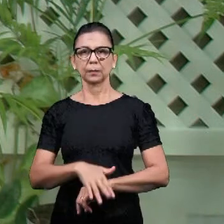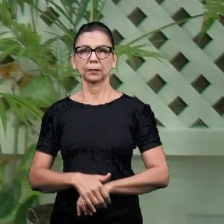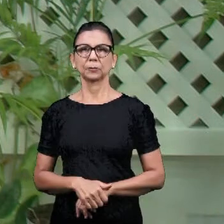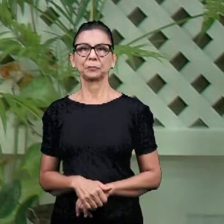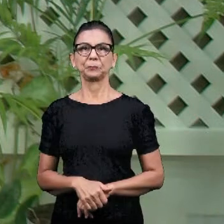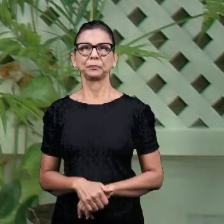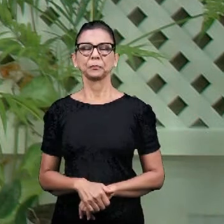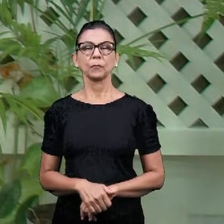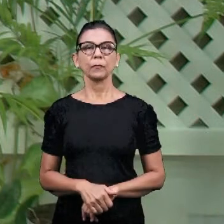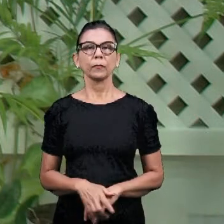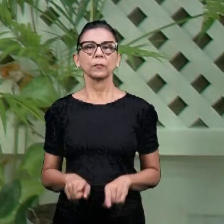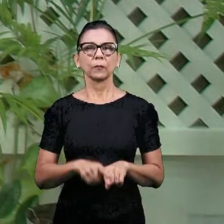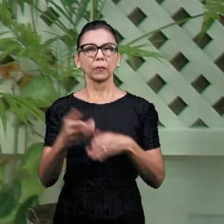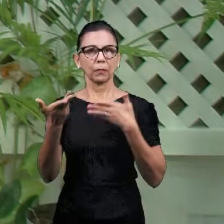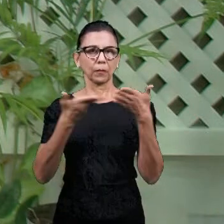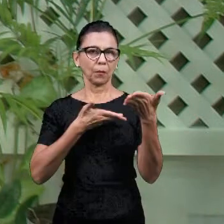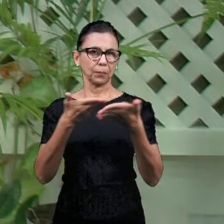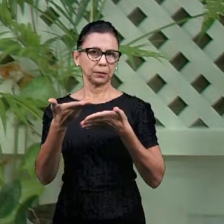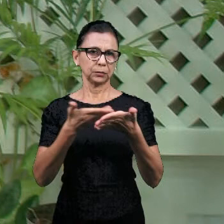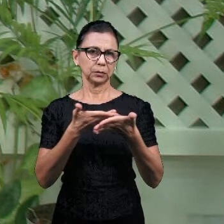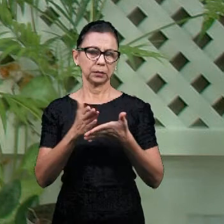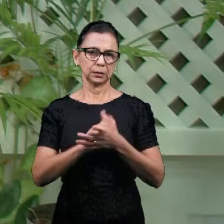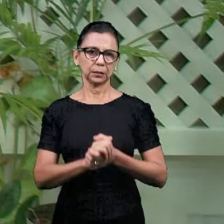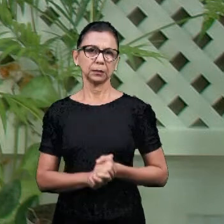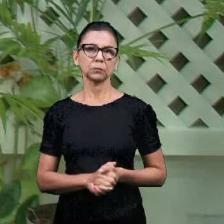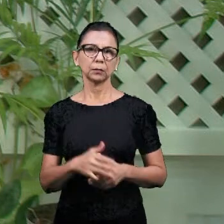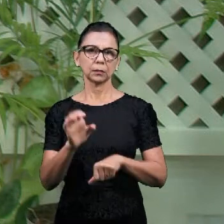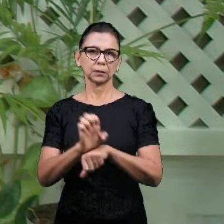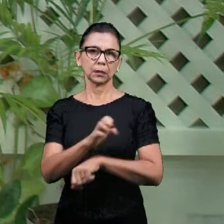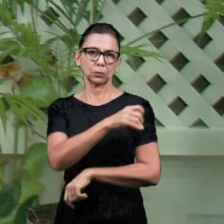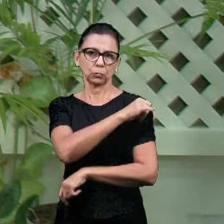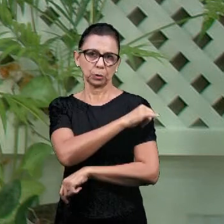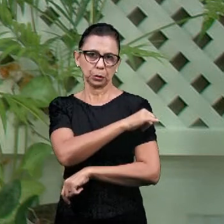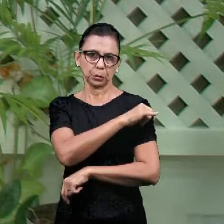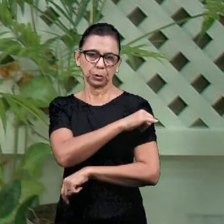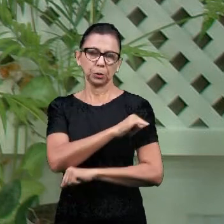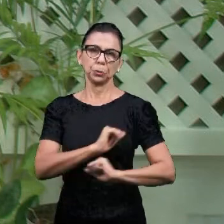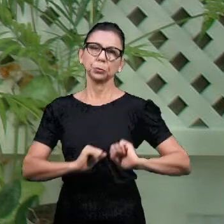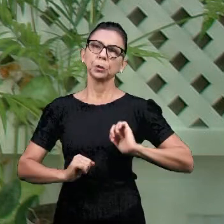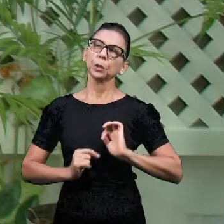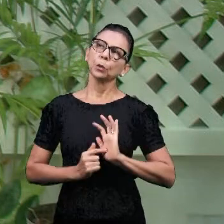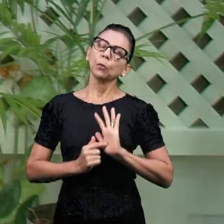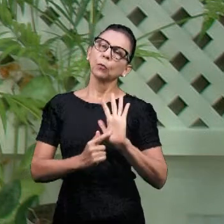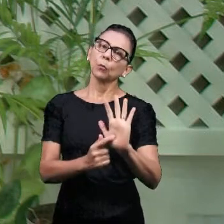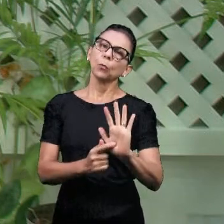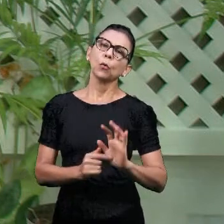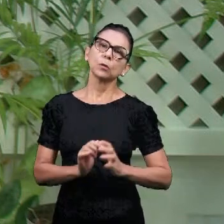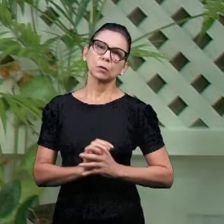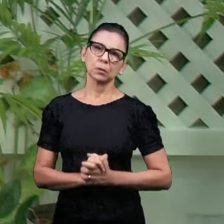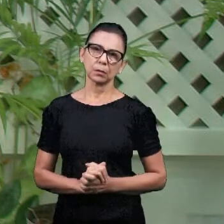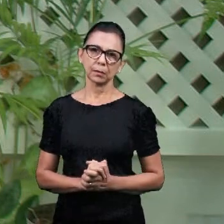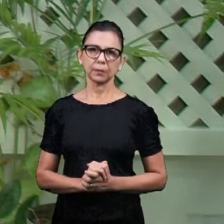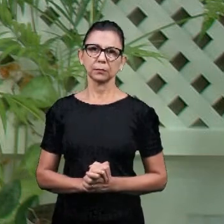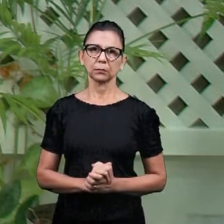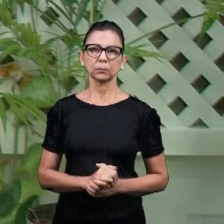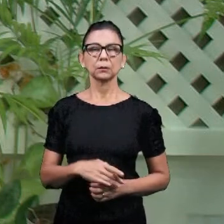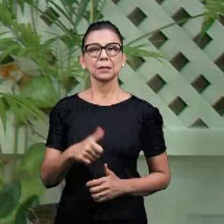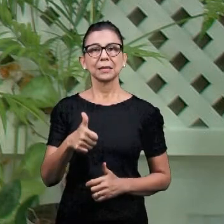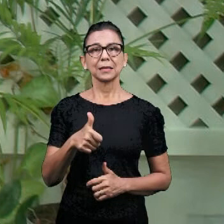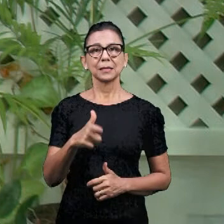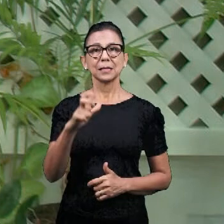qui apporte aussi son message ici, il est de Volta Redonde, en montrant la croissance de